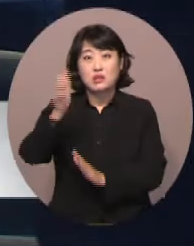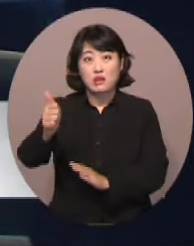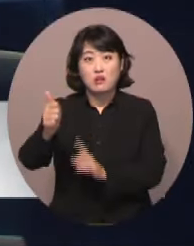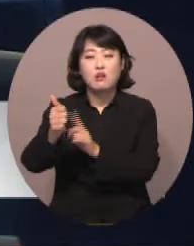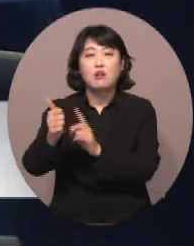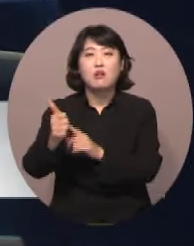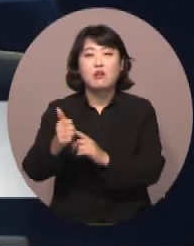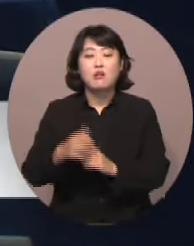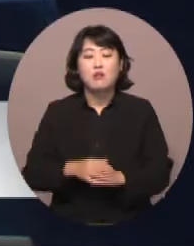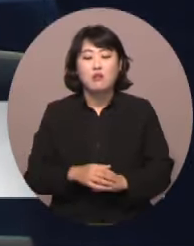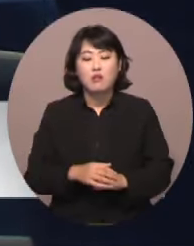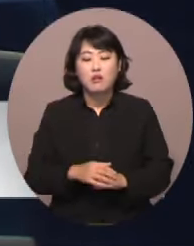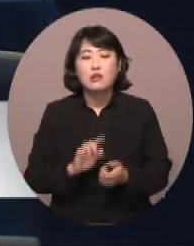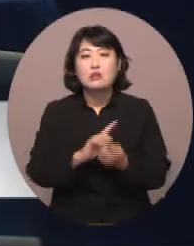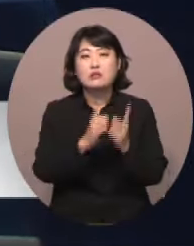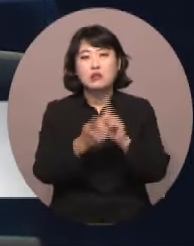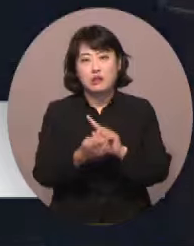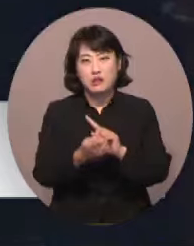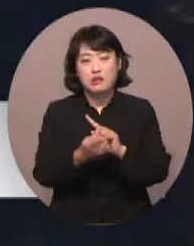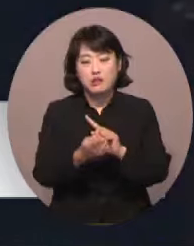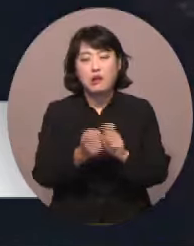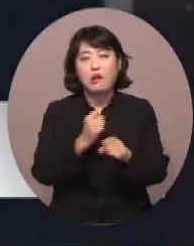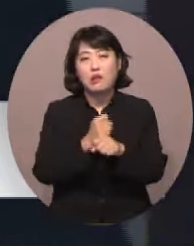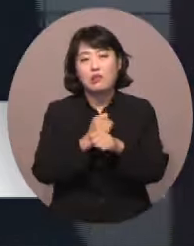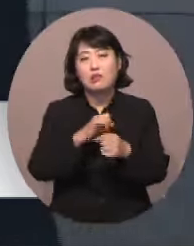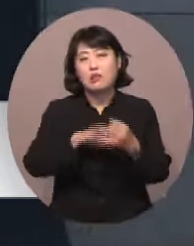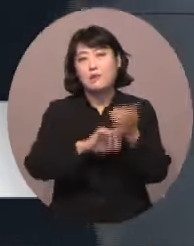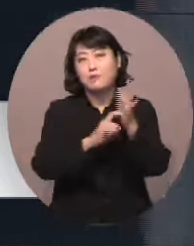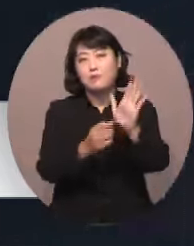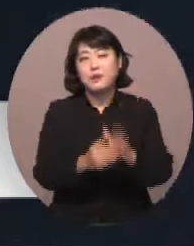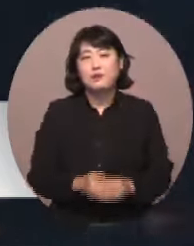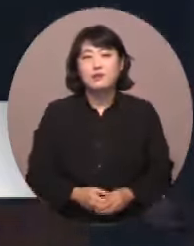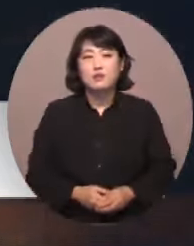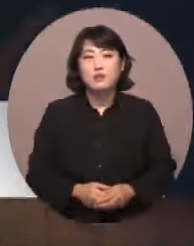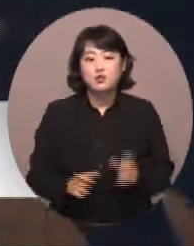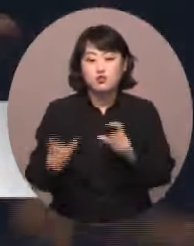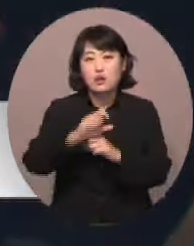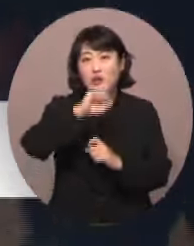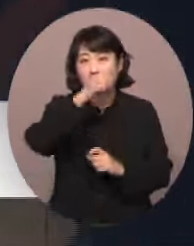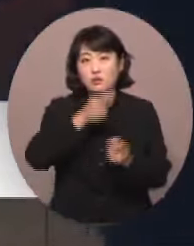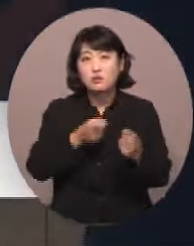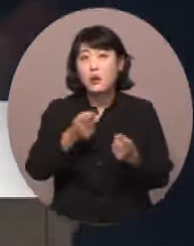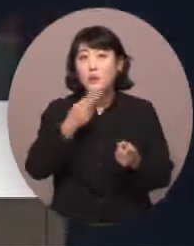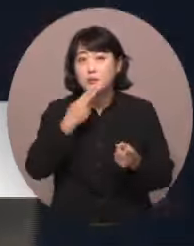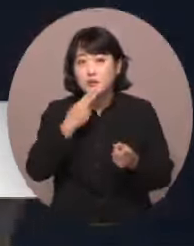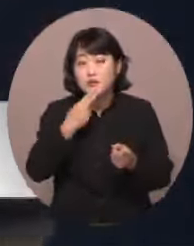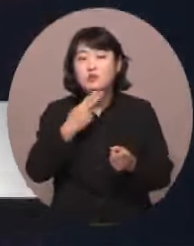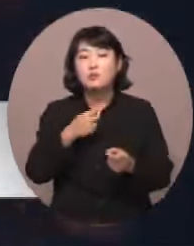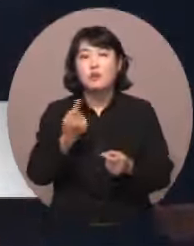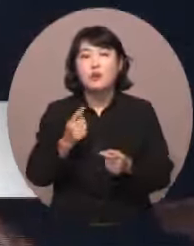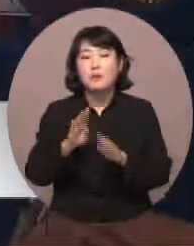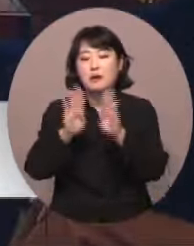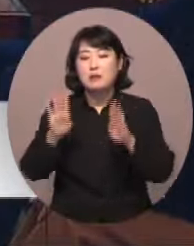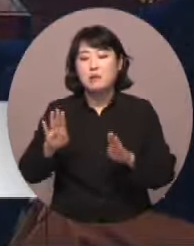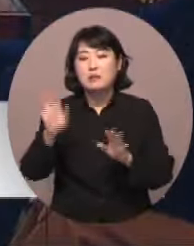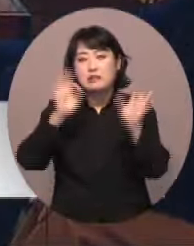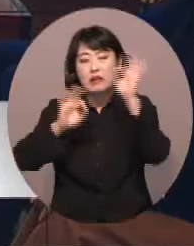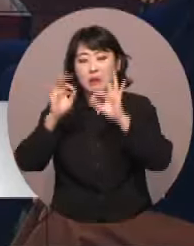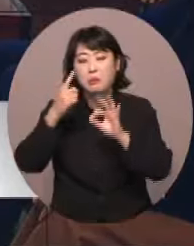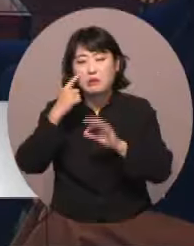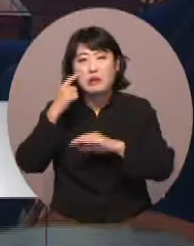자리에서 대안을 찾겠다고 밝혔습니다 추경 예산 없이도 박람회를 치를 수 있다는 방법을 찾겠다는